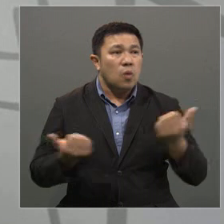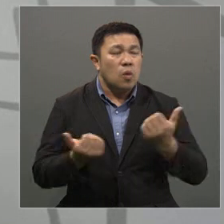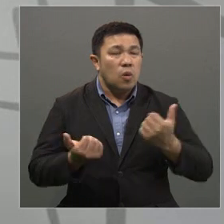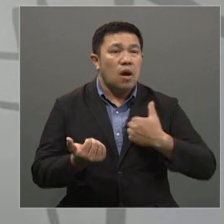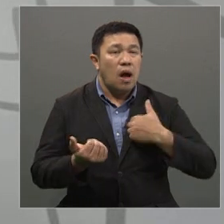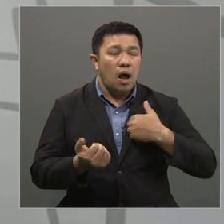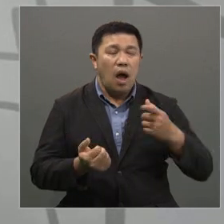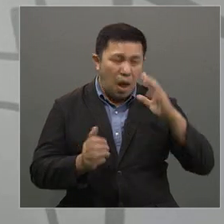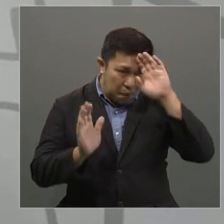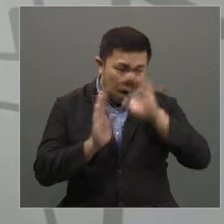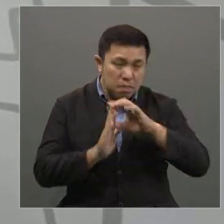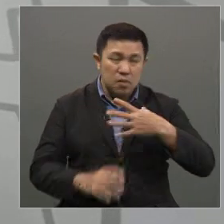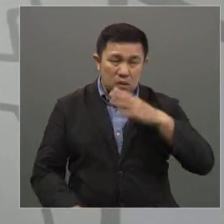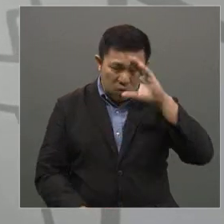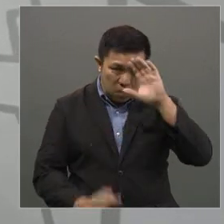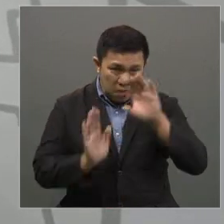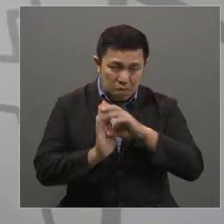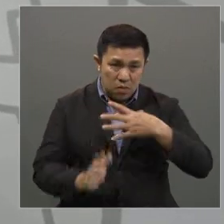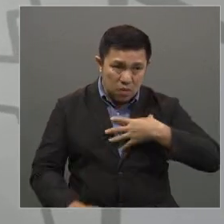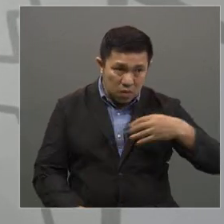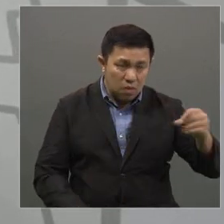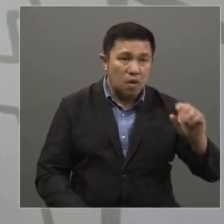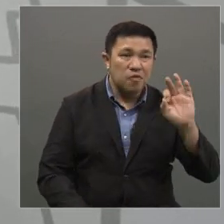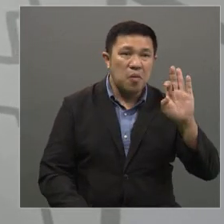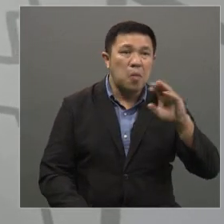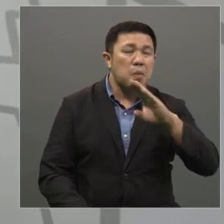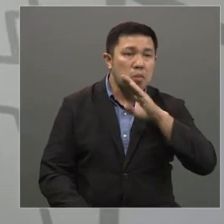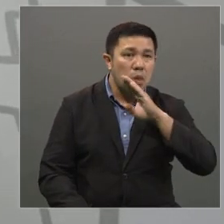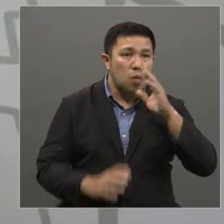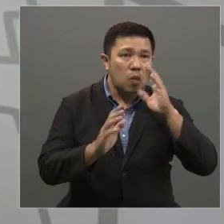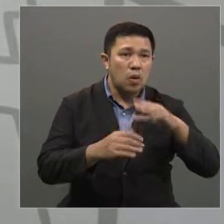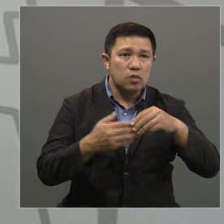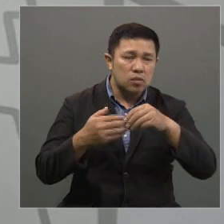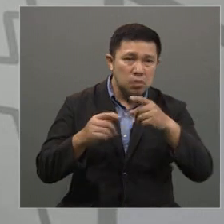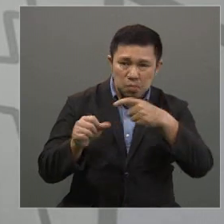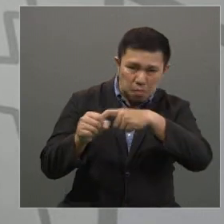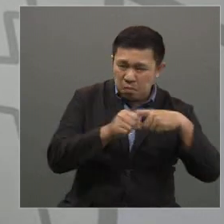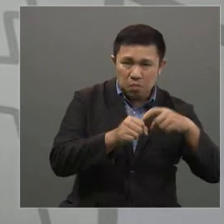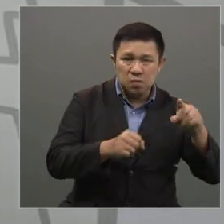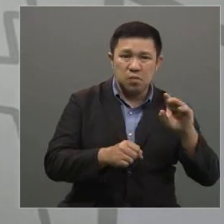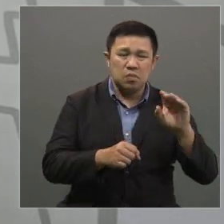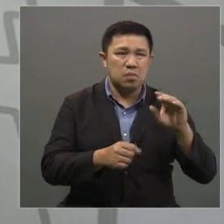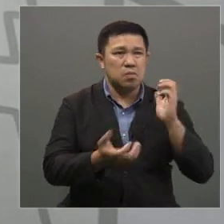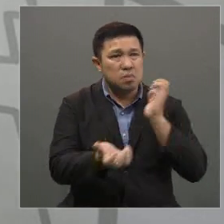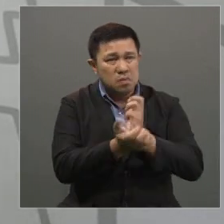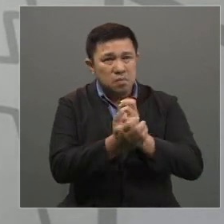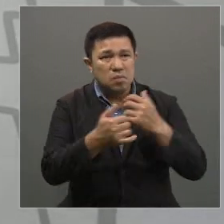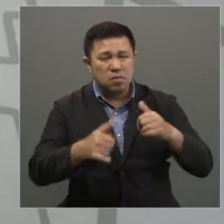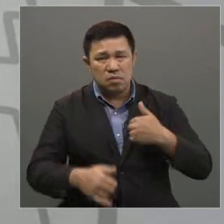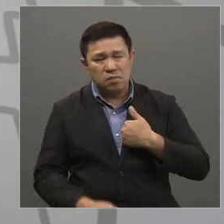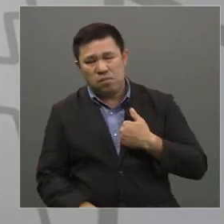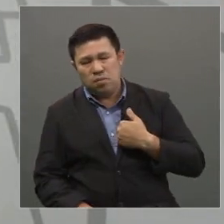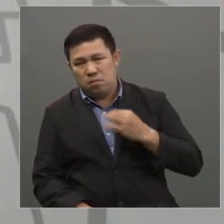จปลอมแล้วก็ดึงคนเข้าเว็บพนันต่อมันไม่โอเคทุกคนเฟลม